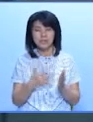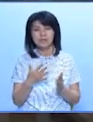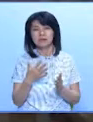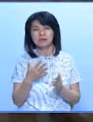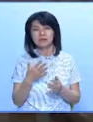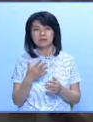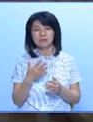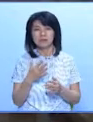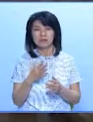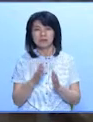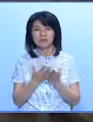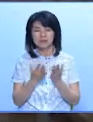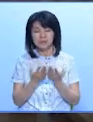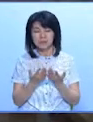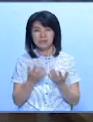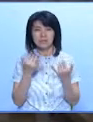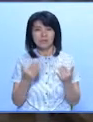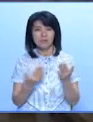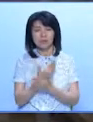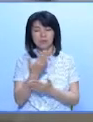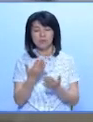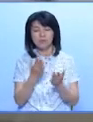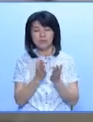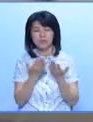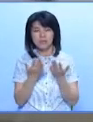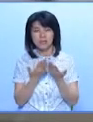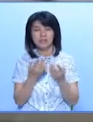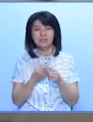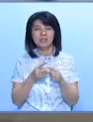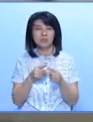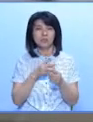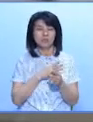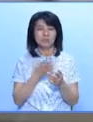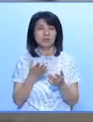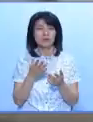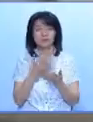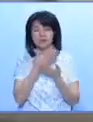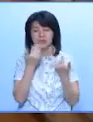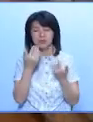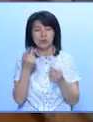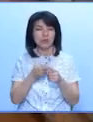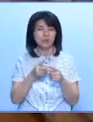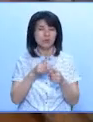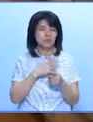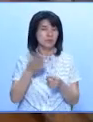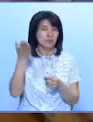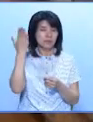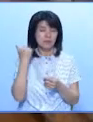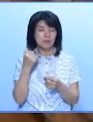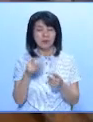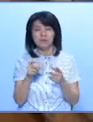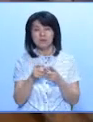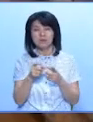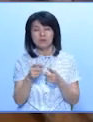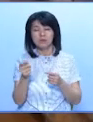фронтовиках. Надо отметить, что в новом издании не содержится информации о тех людях, о которых говорилось в прошлом. По словам руководителя Государственного